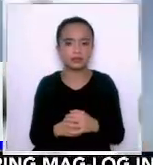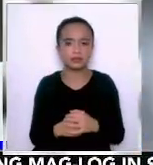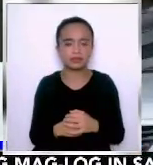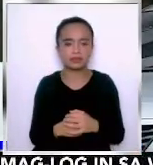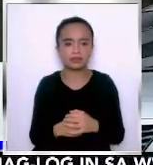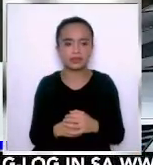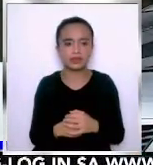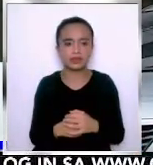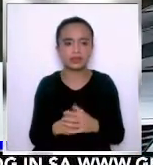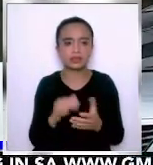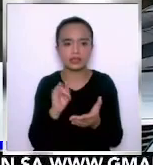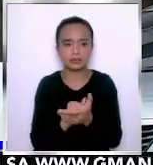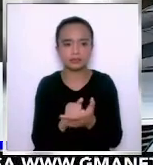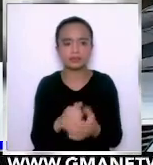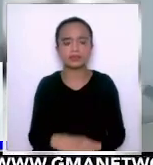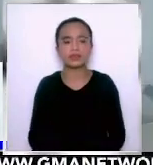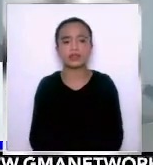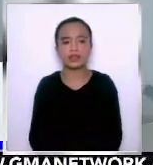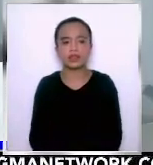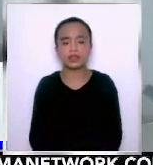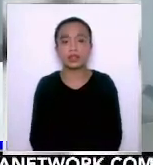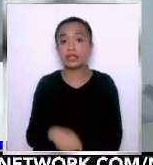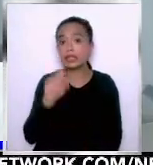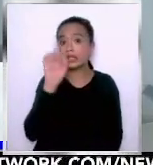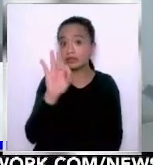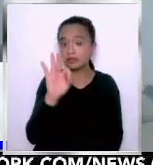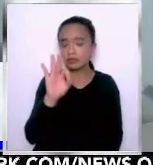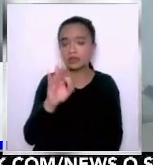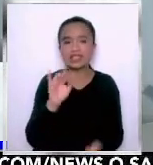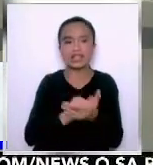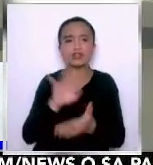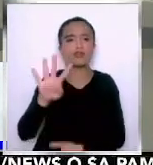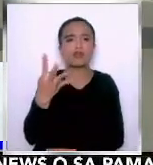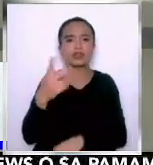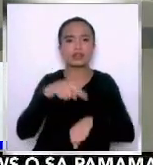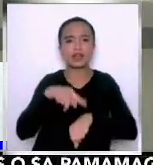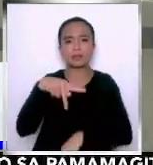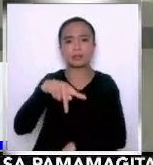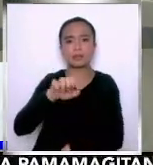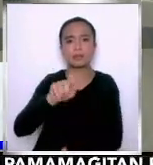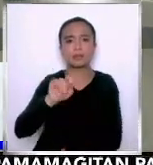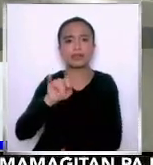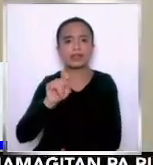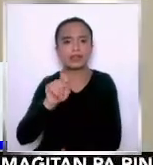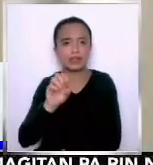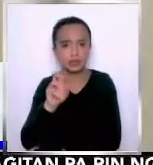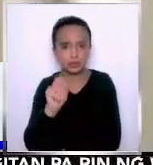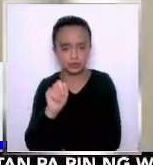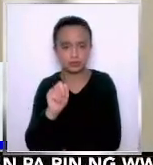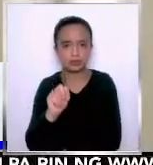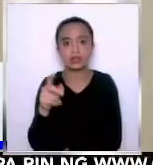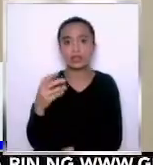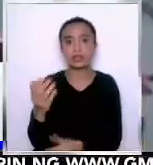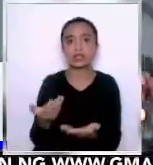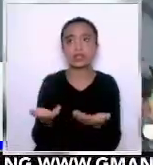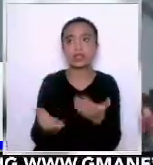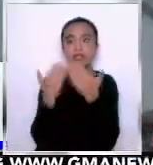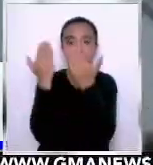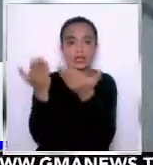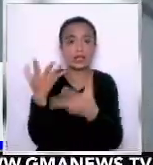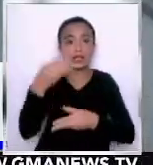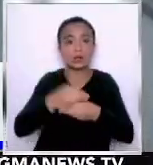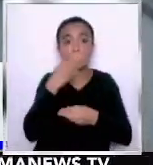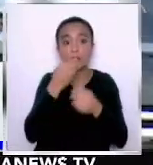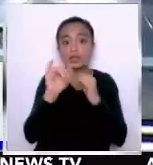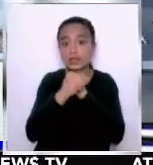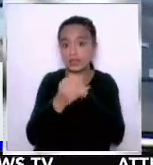Provisional. Kung sakali, pang-apat na petisyon ito sa LTFRB. May petisyon na rin para sa dagdag sa pasahe ang mga Jeep Transport